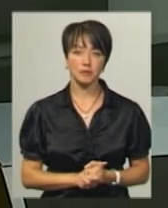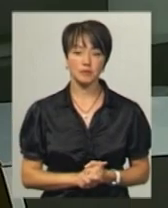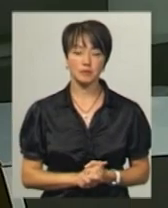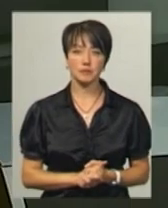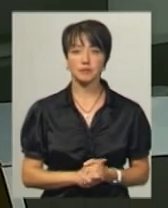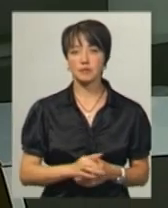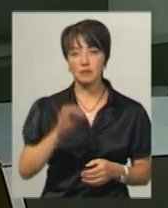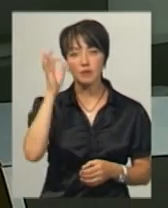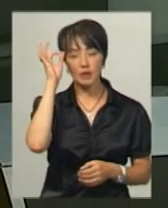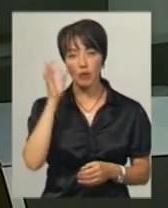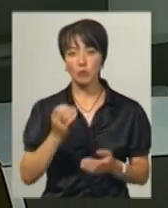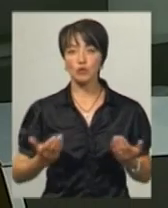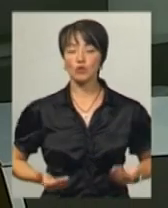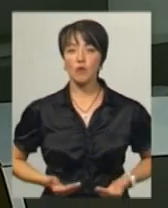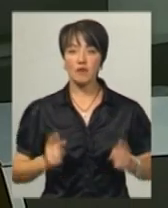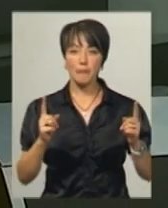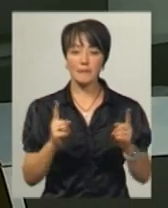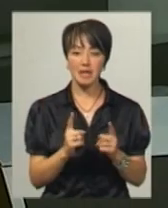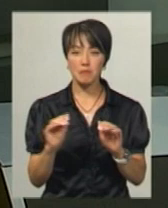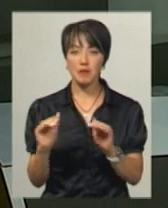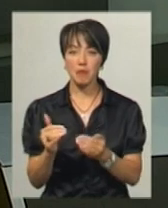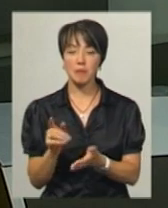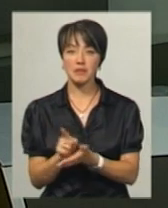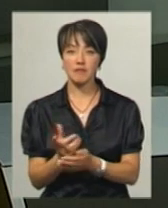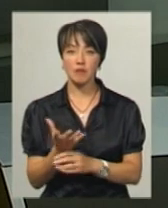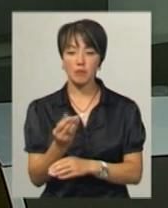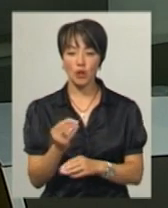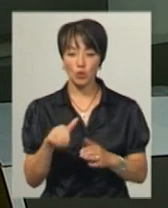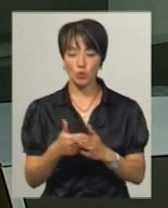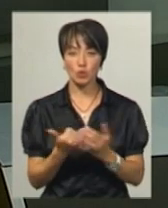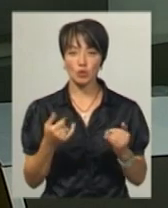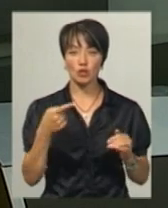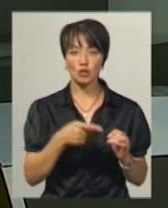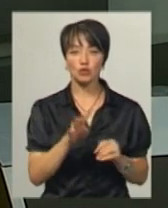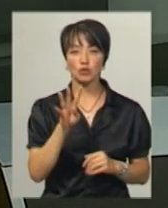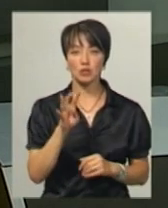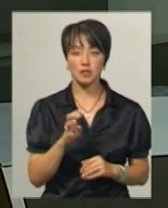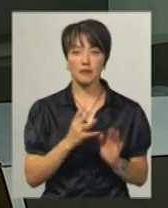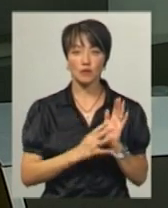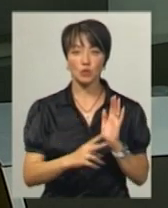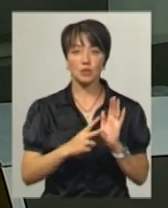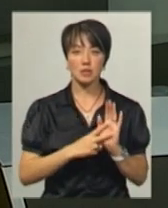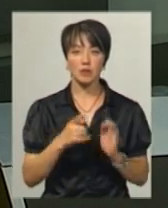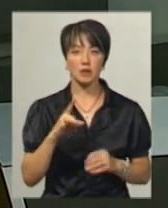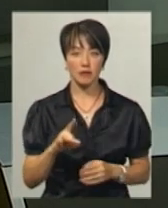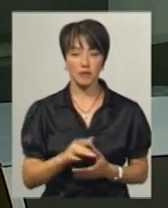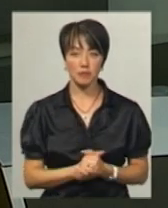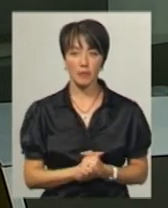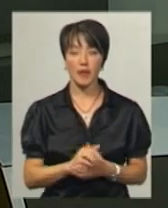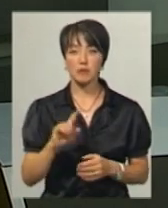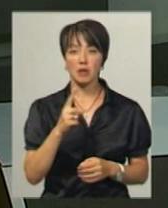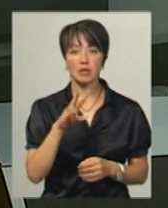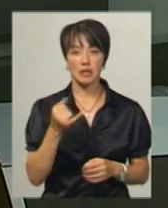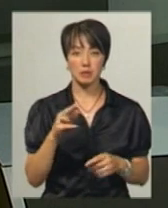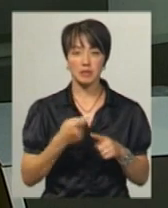Нагадаю, прожитковий мінімум та мінімальна пенсійна виплата до цього часу становили 1497 гривень. З 1